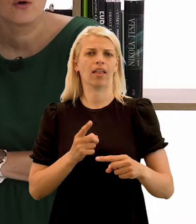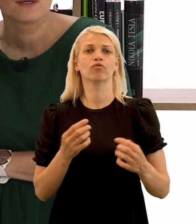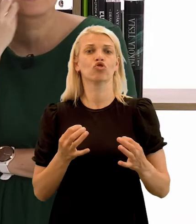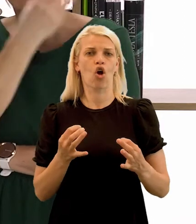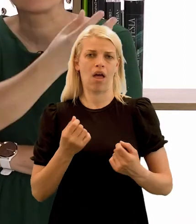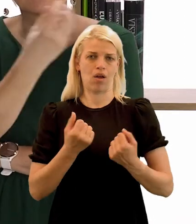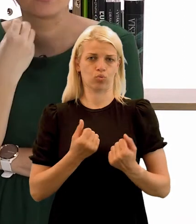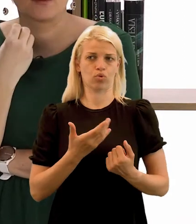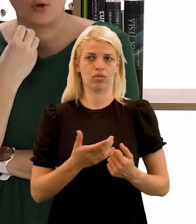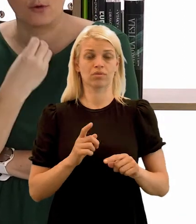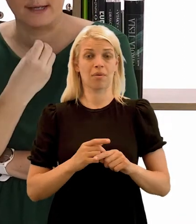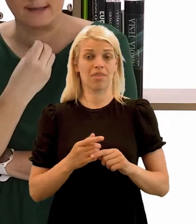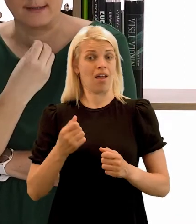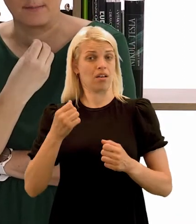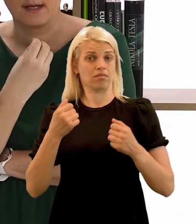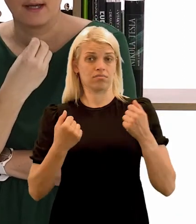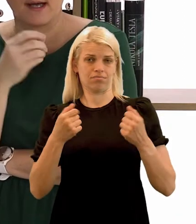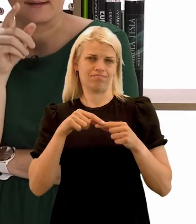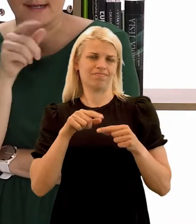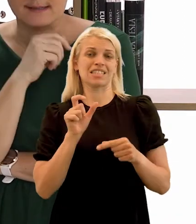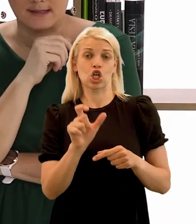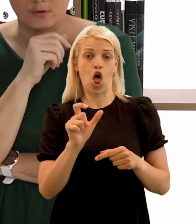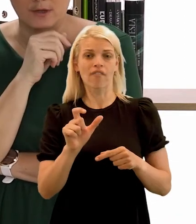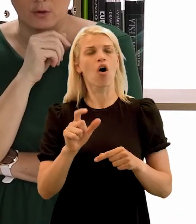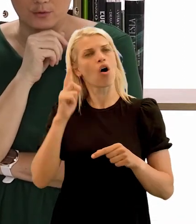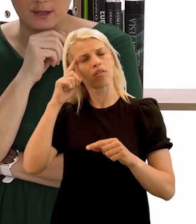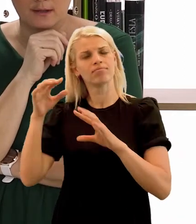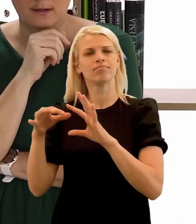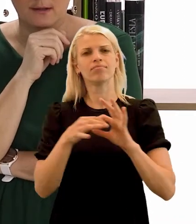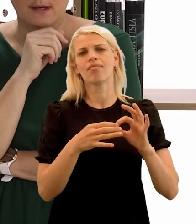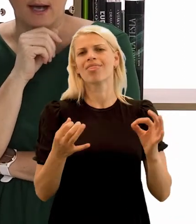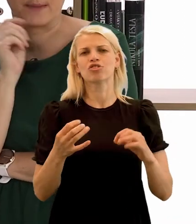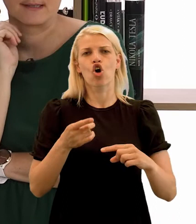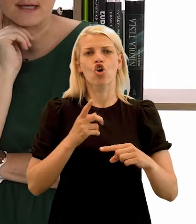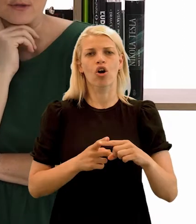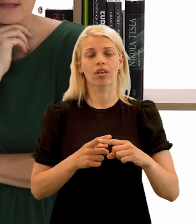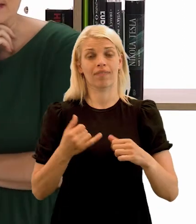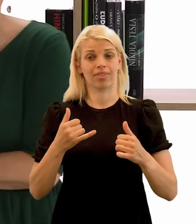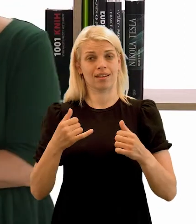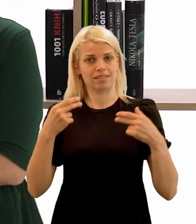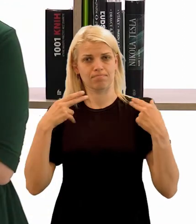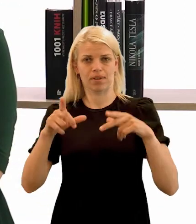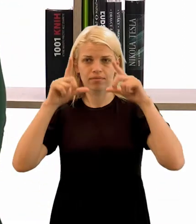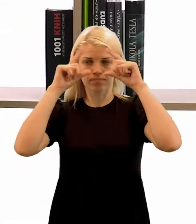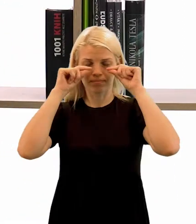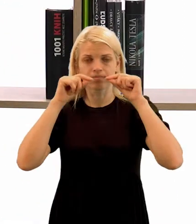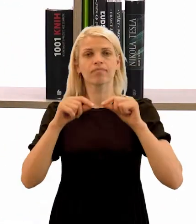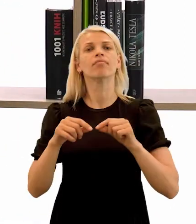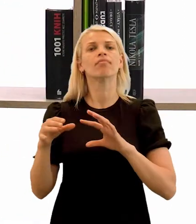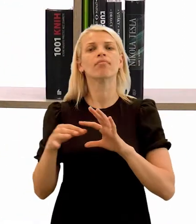slovo spojili s niečím konkrétnym. A teraz si zatvorte oči a predstavte si spojku